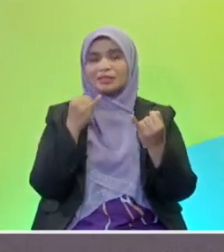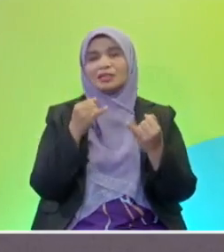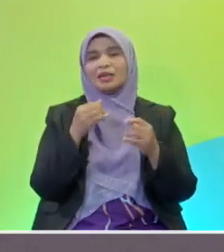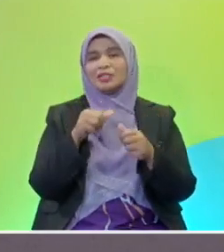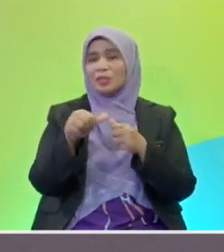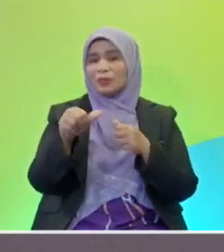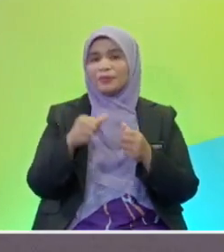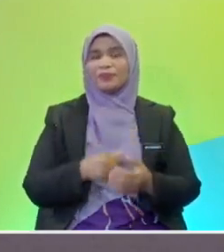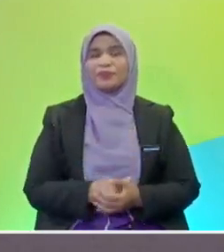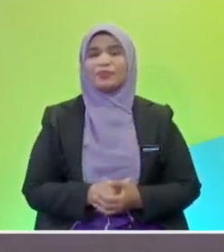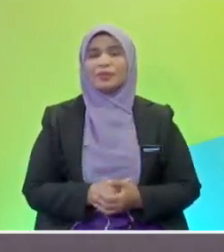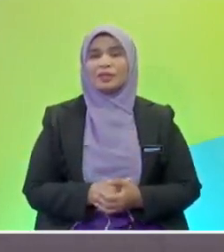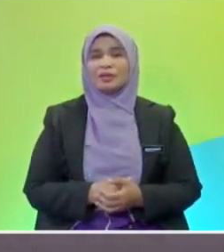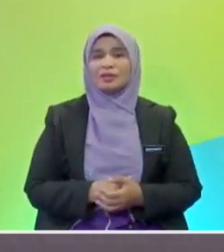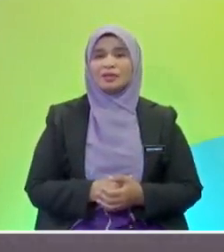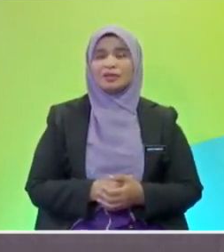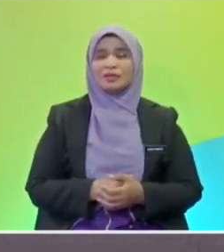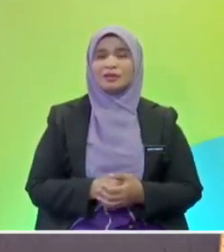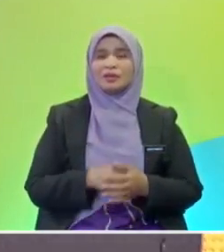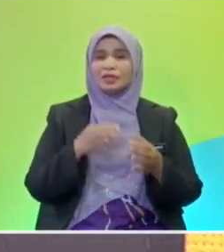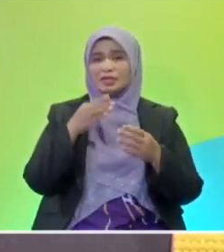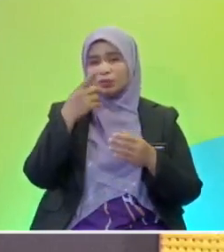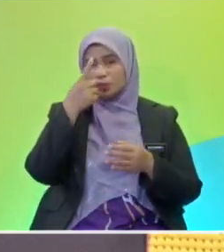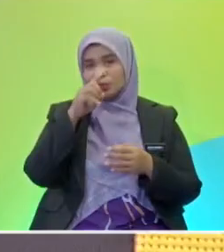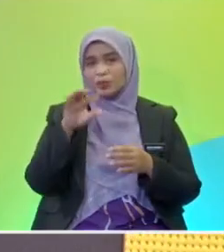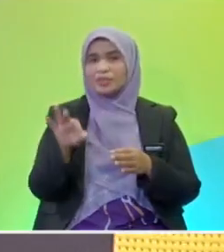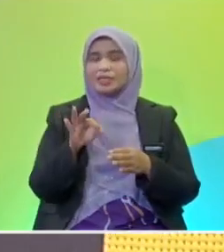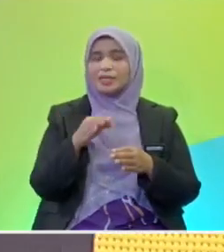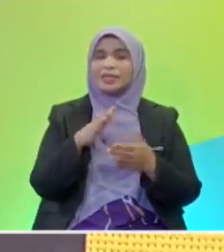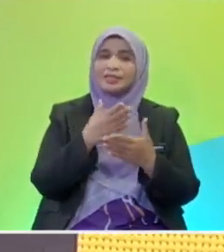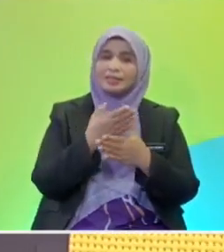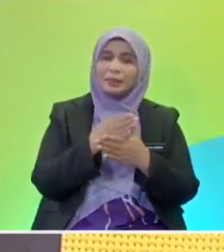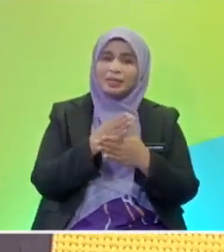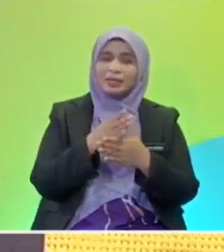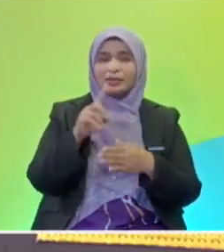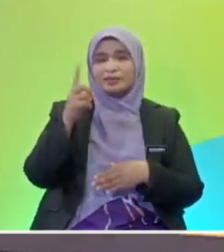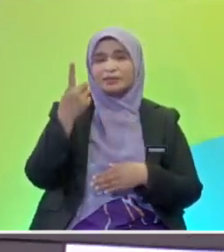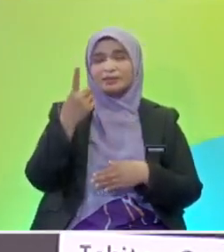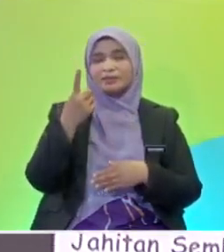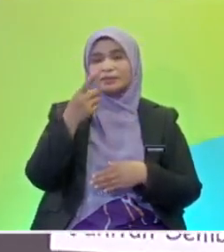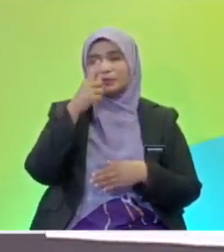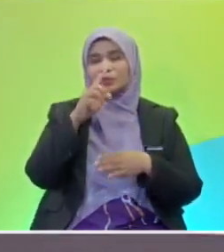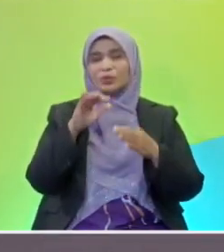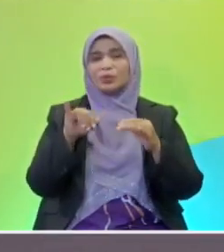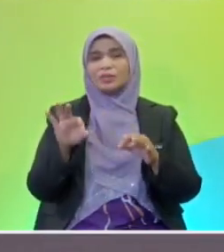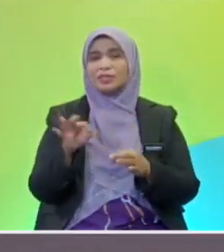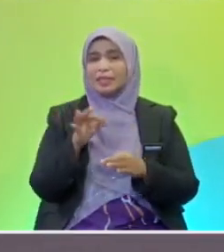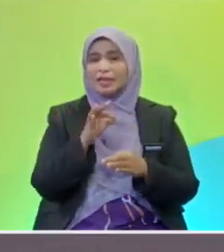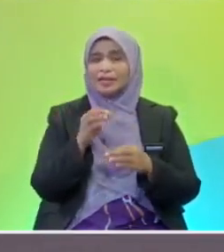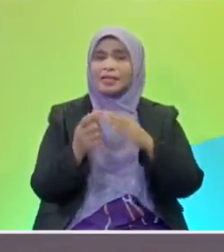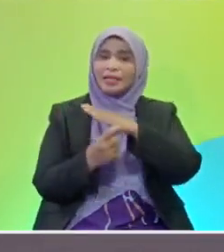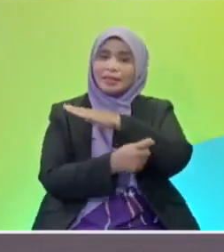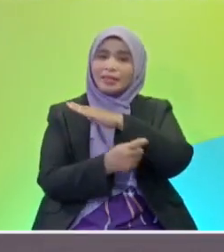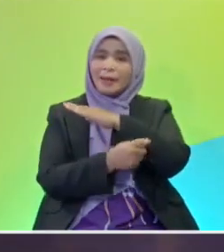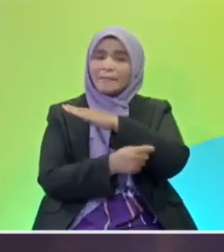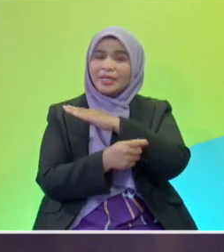untuk jahitan sementara sahaja okey Kalau yang ini ialah jahitan insang pari okey dia untuk jahit tepi kain kemaskan tepi kain okey